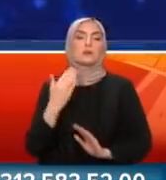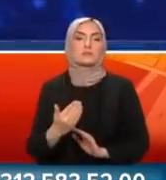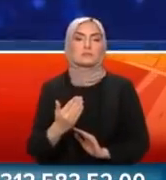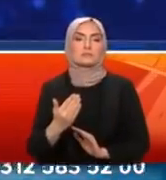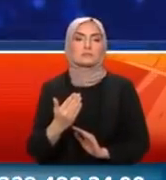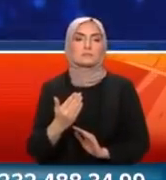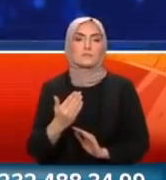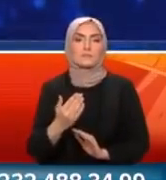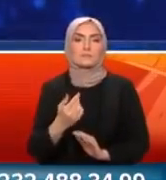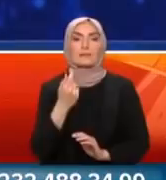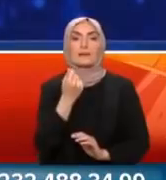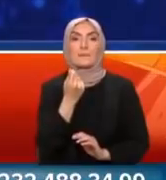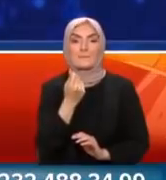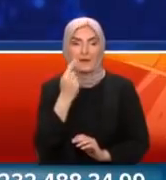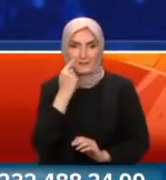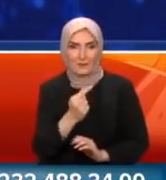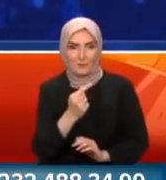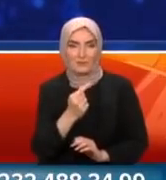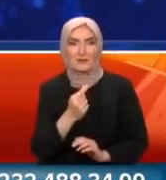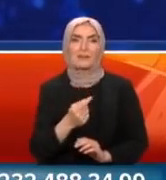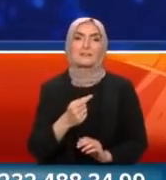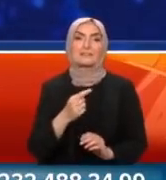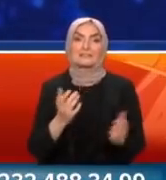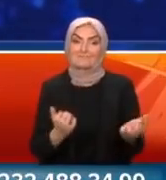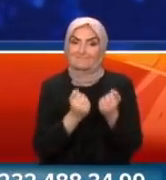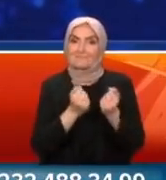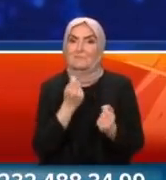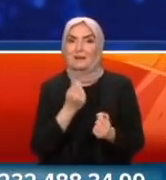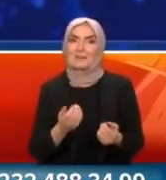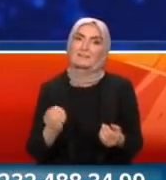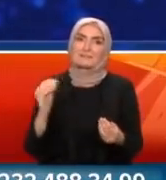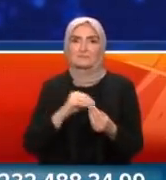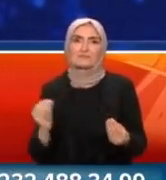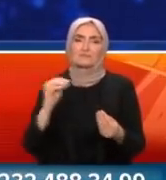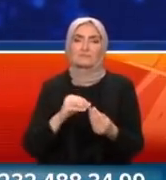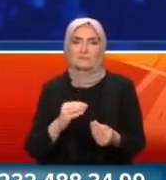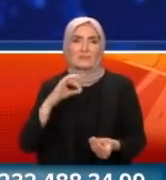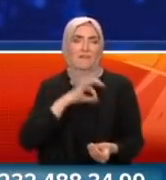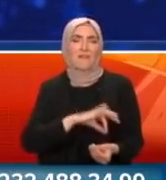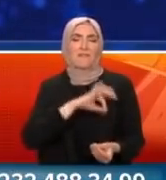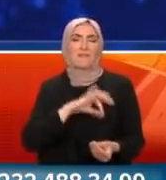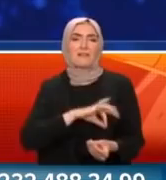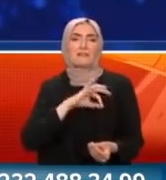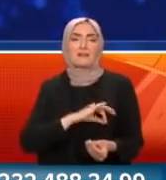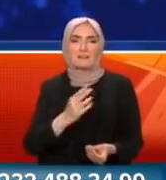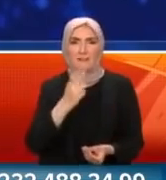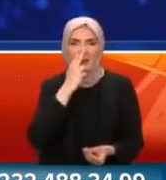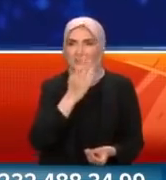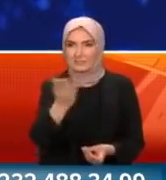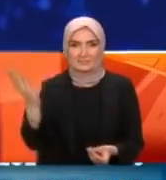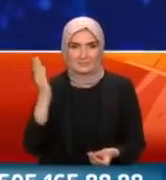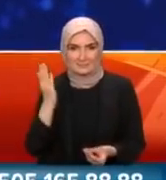kazanmaya alışmış tüfeyli lerin krizden ve kaostan beslenen asalakların